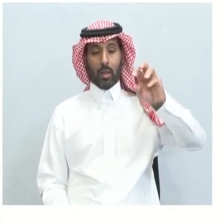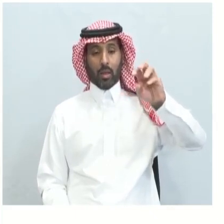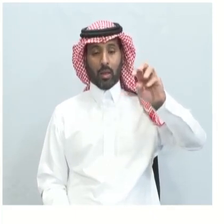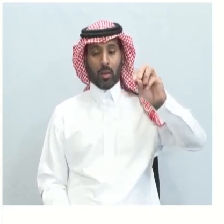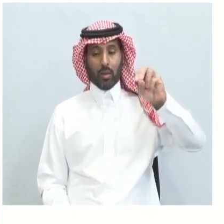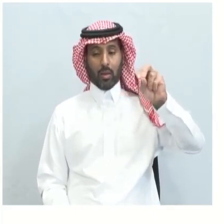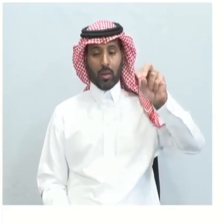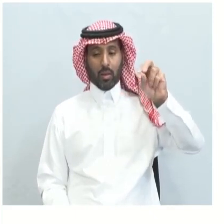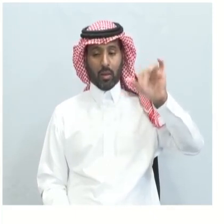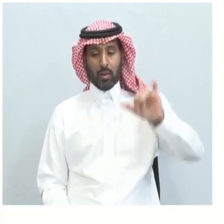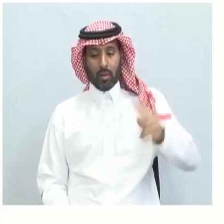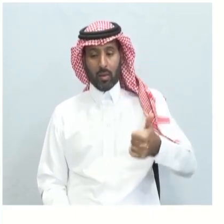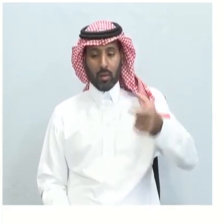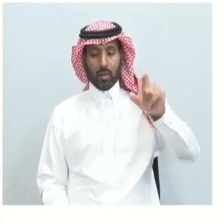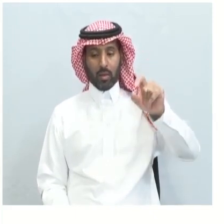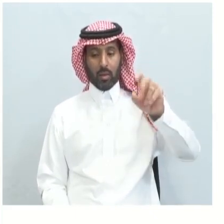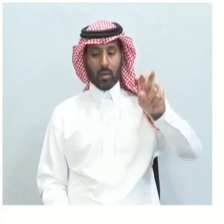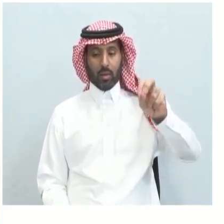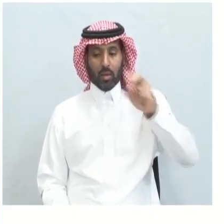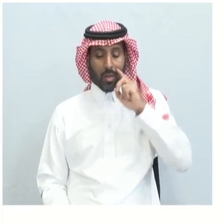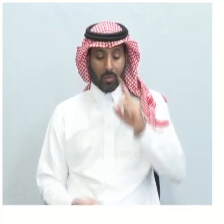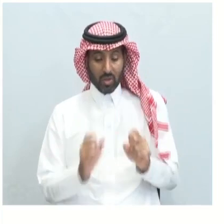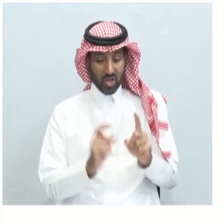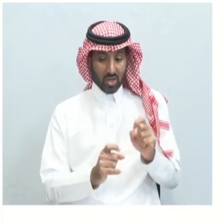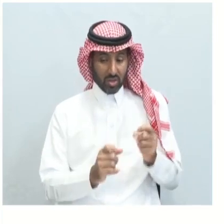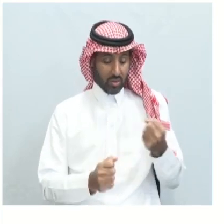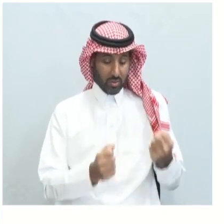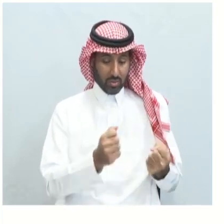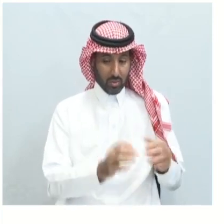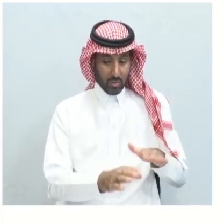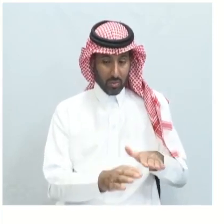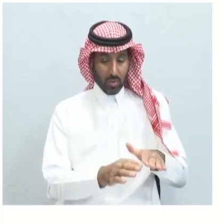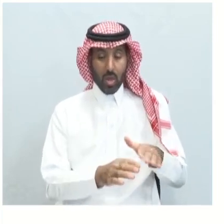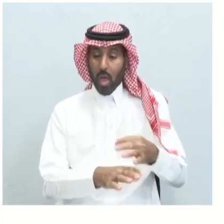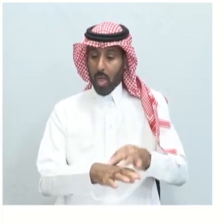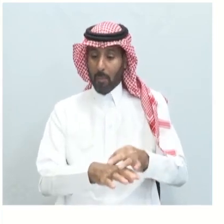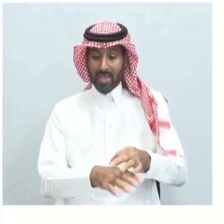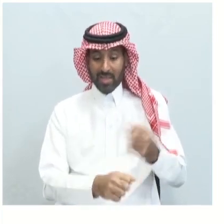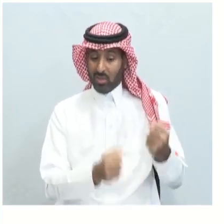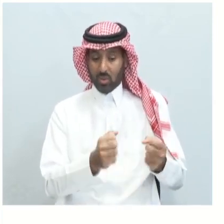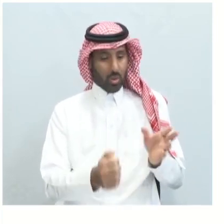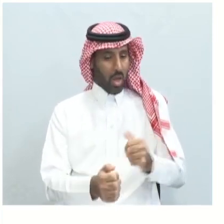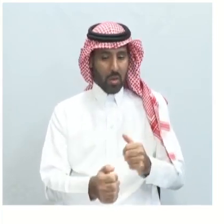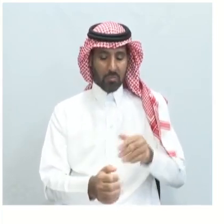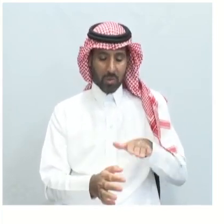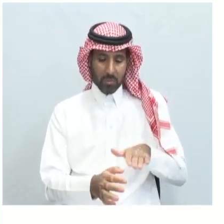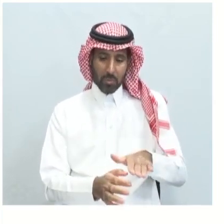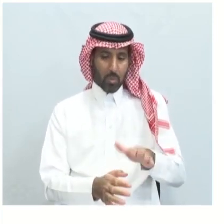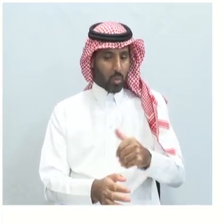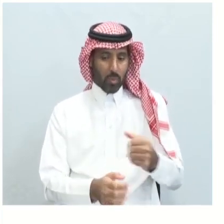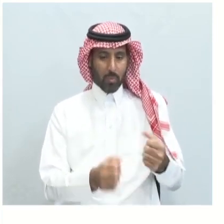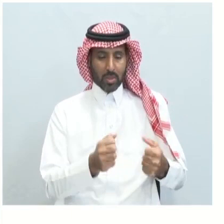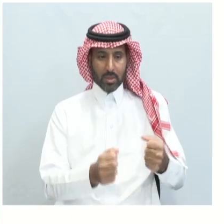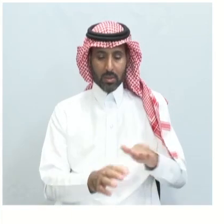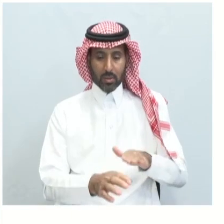لان هذه المركبات اصبحت اكثر اتصاله اتصالا وتمت فقد اصبحت عرضه للهجمات البرانيه التي قد